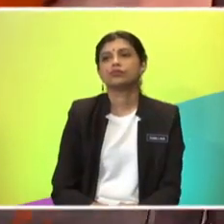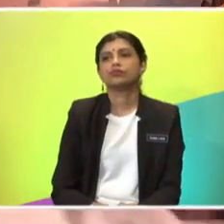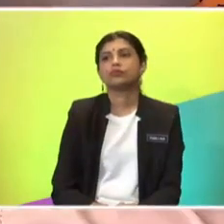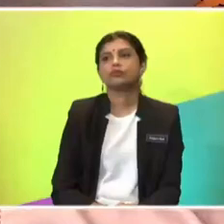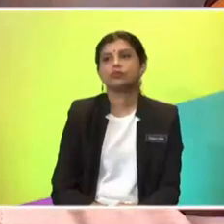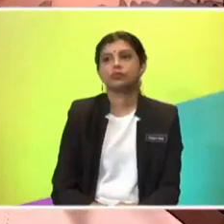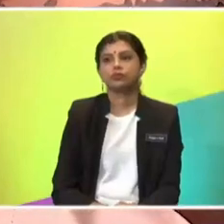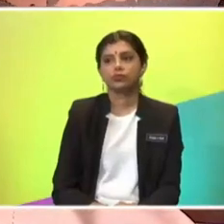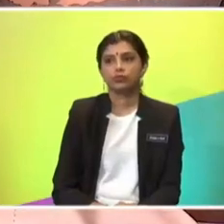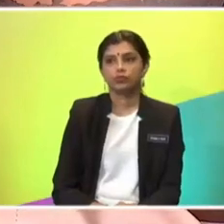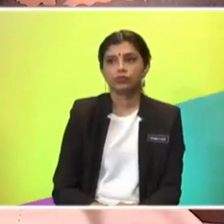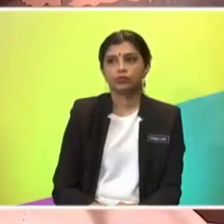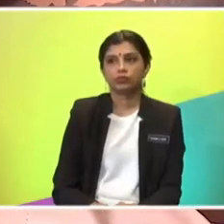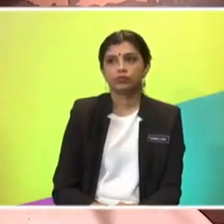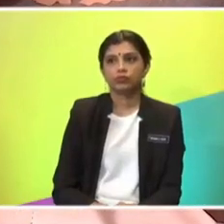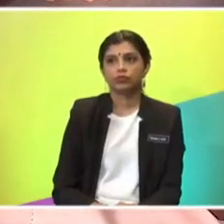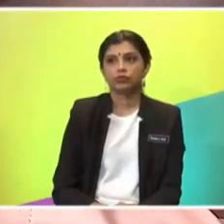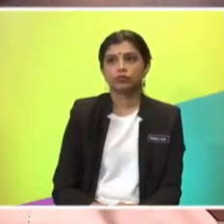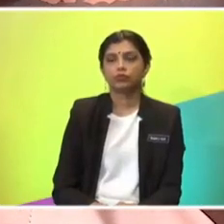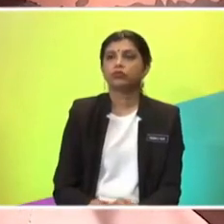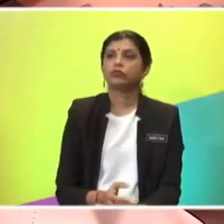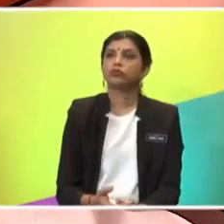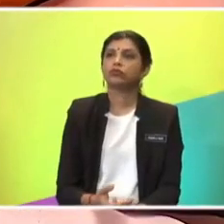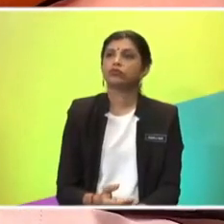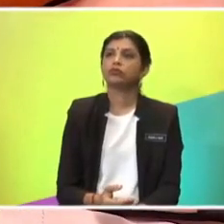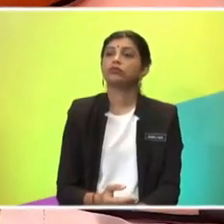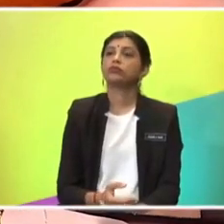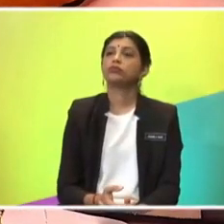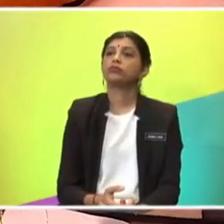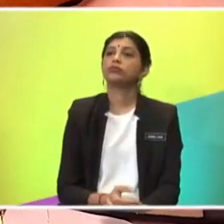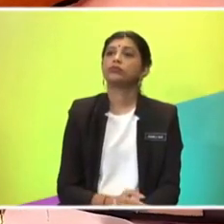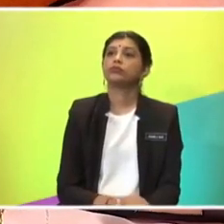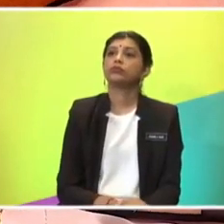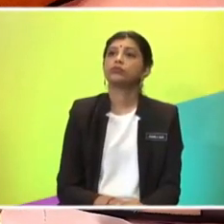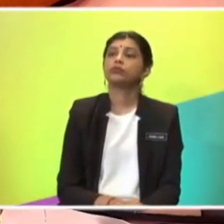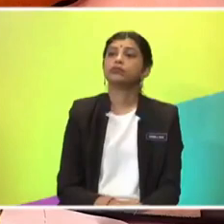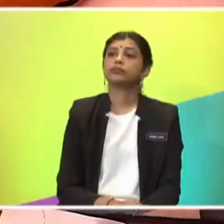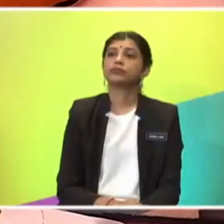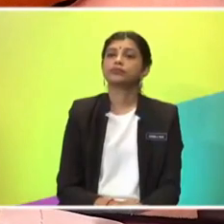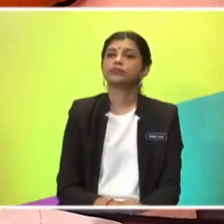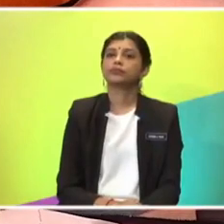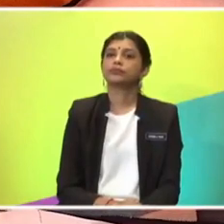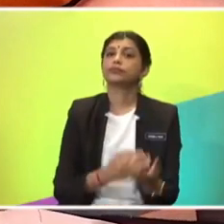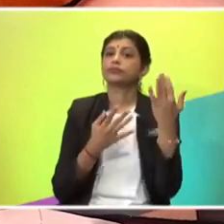Apa Louis? Louis kena unmute ataupun kena buka mikrofon.